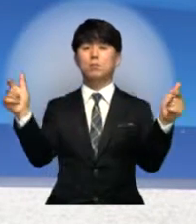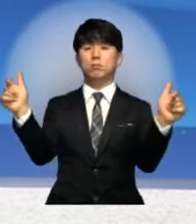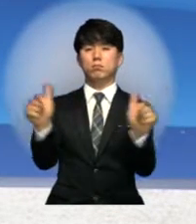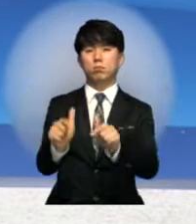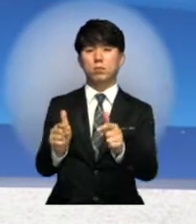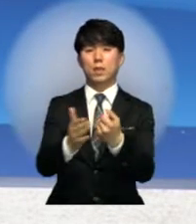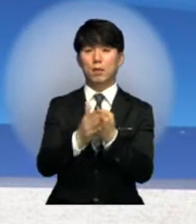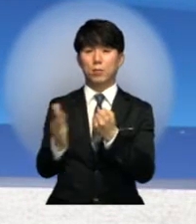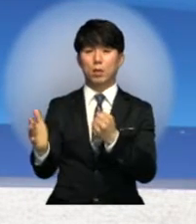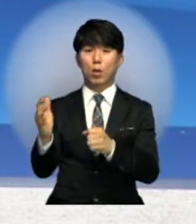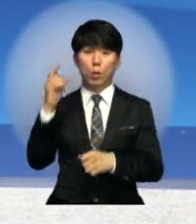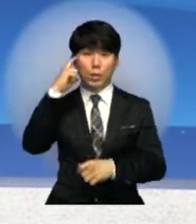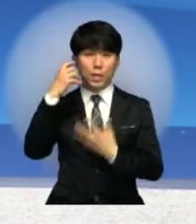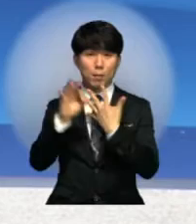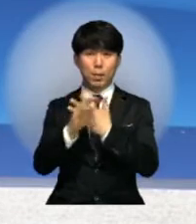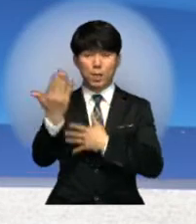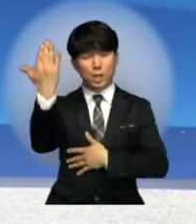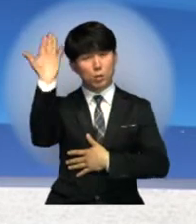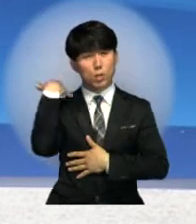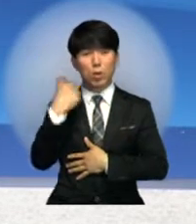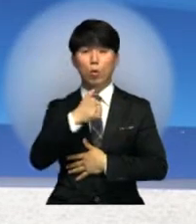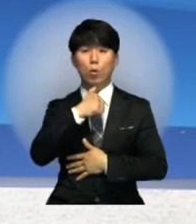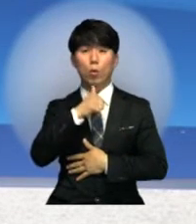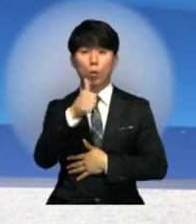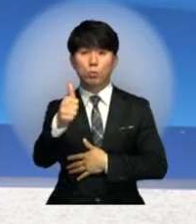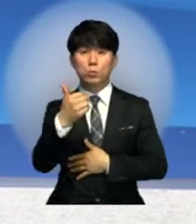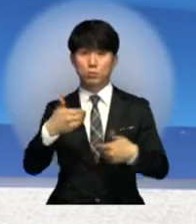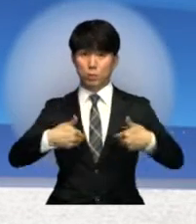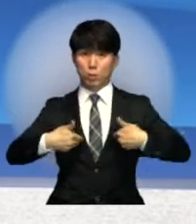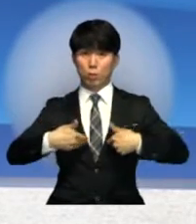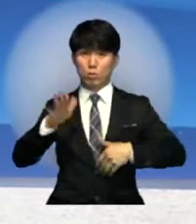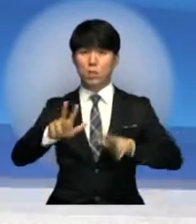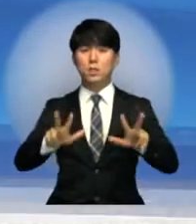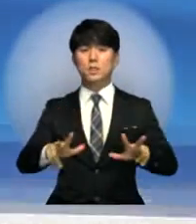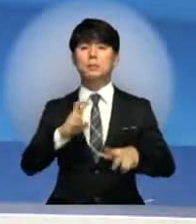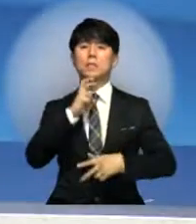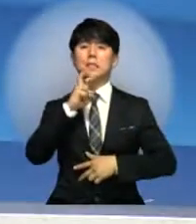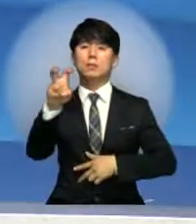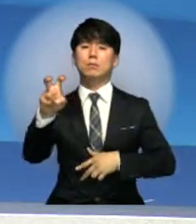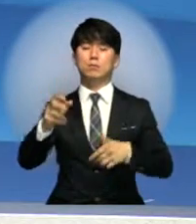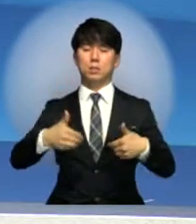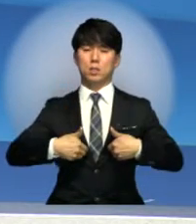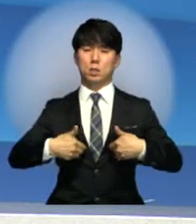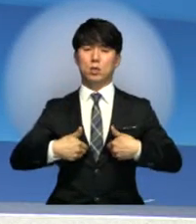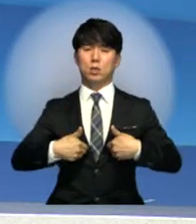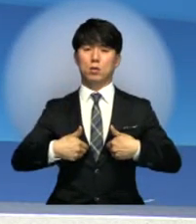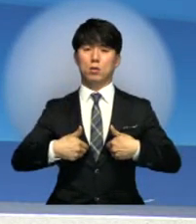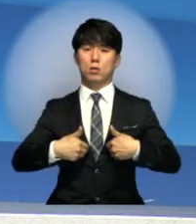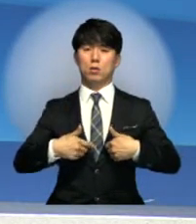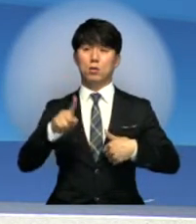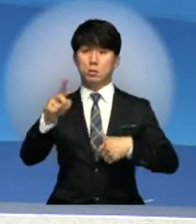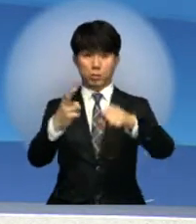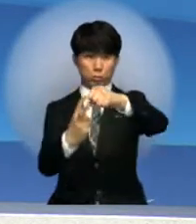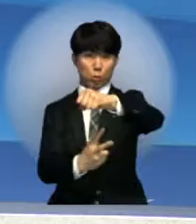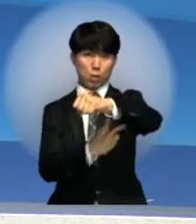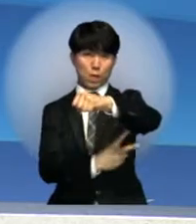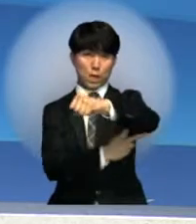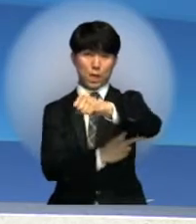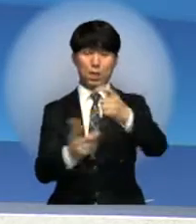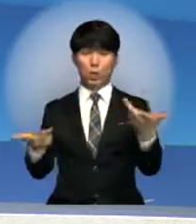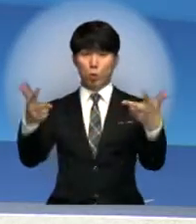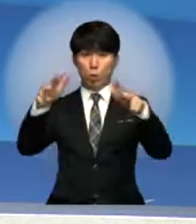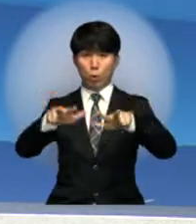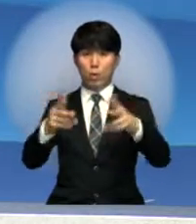왜냐하면 옛날에 5분이면 가던 길을 20분, 30분씩 걸려서 가기 때문입니다. 서울역 고가도로가 보행공원이 된다면